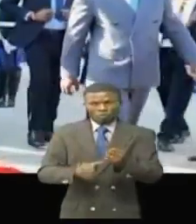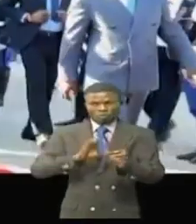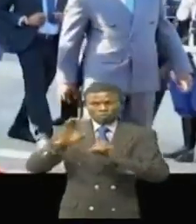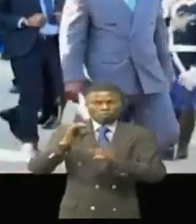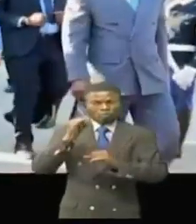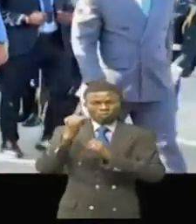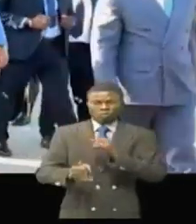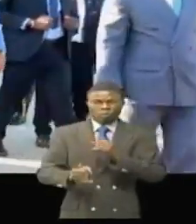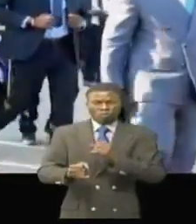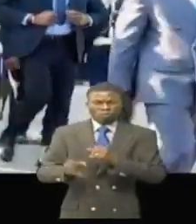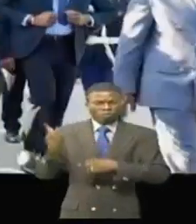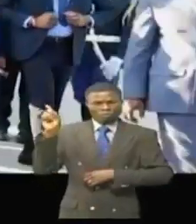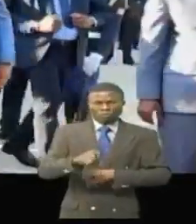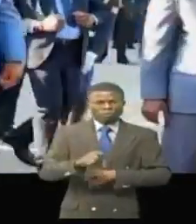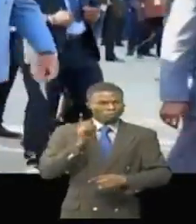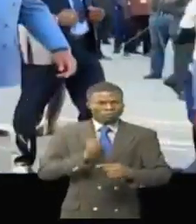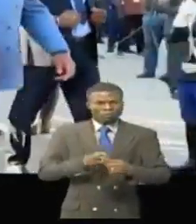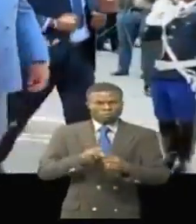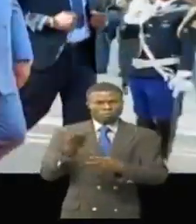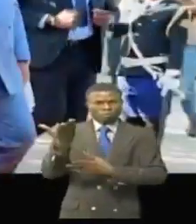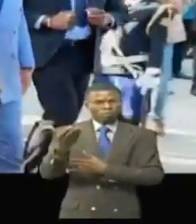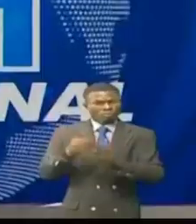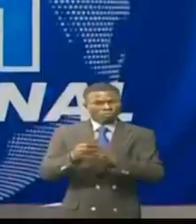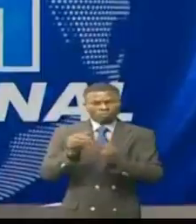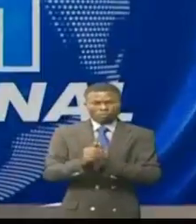final, s'était exprimé.